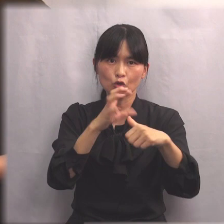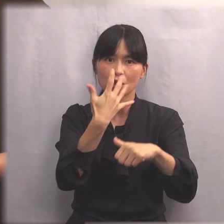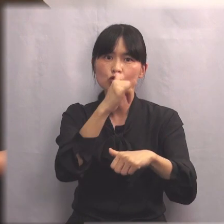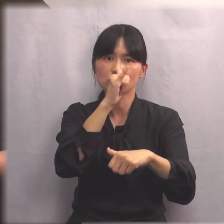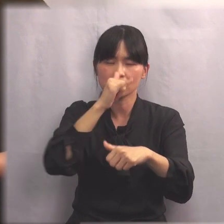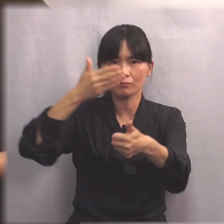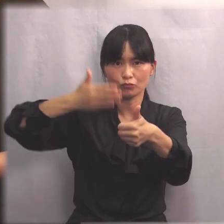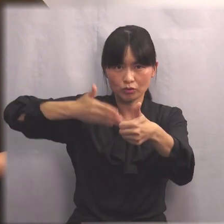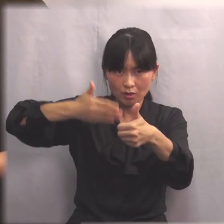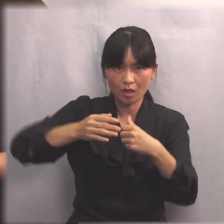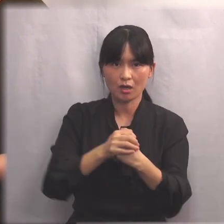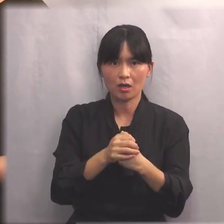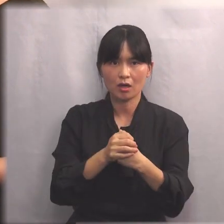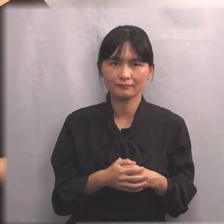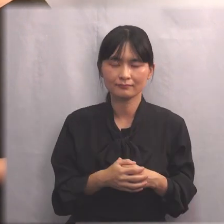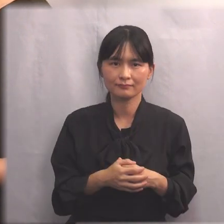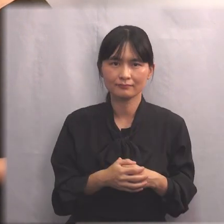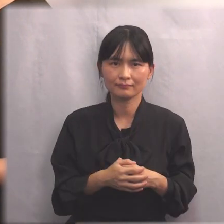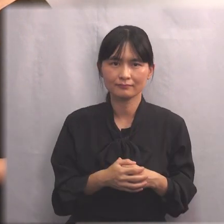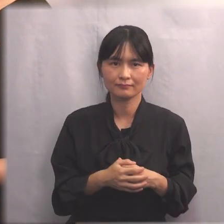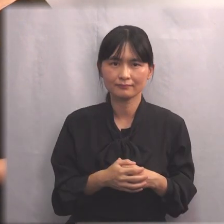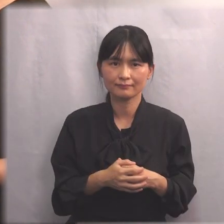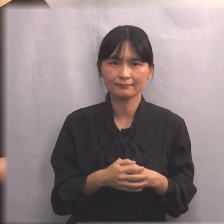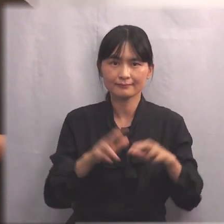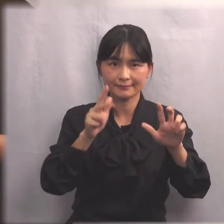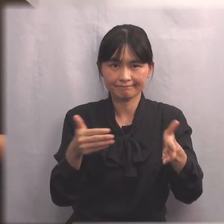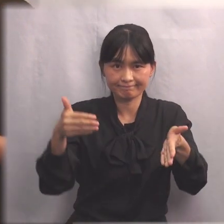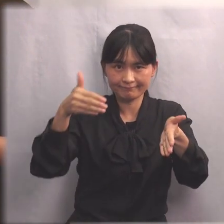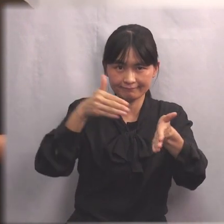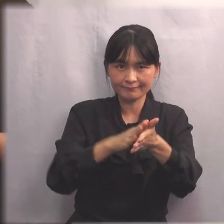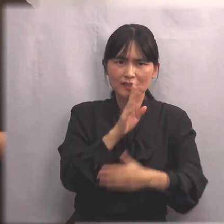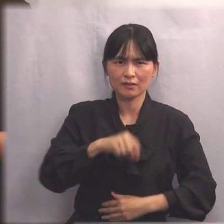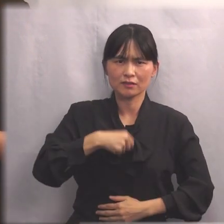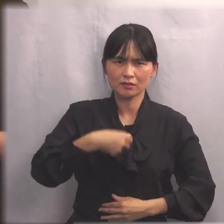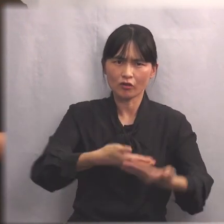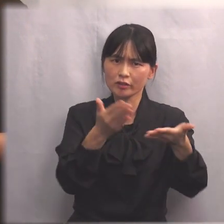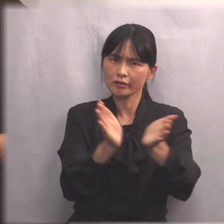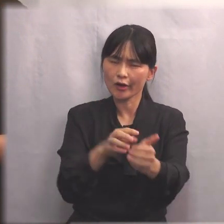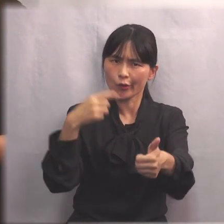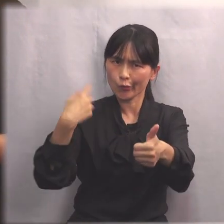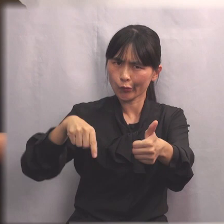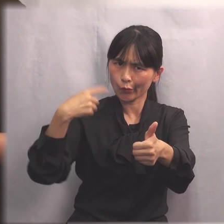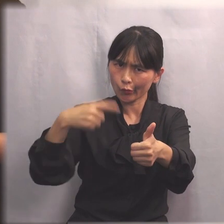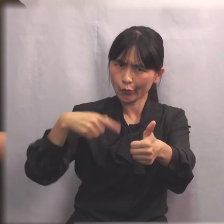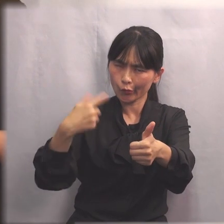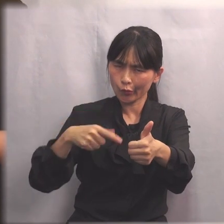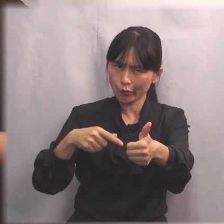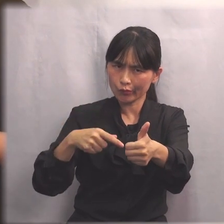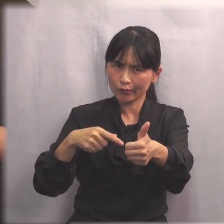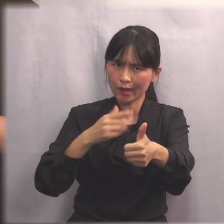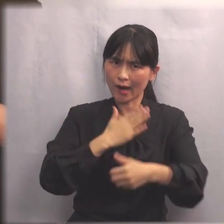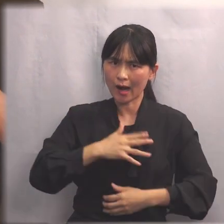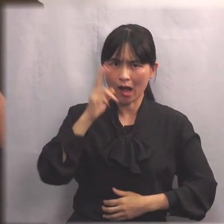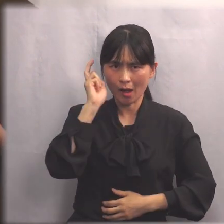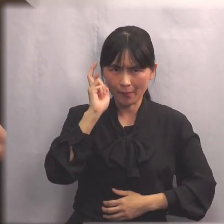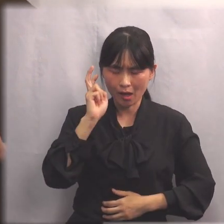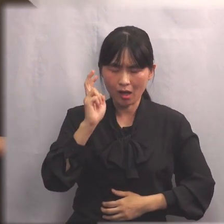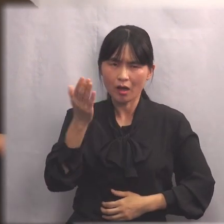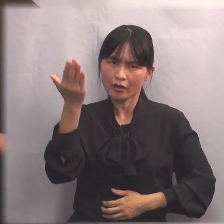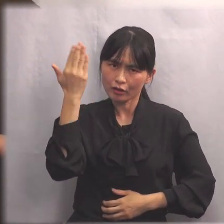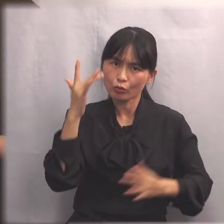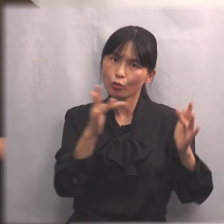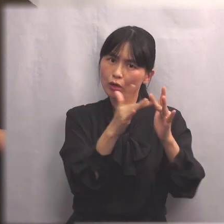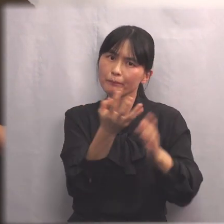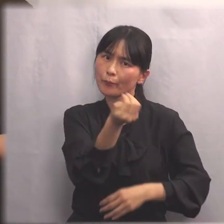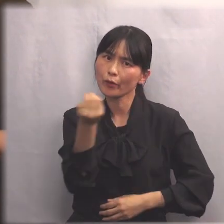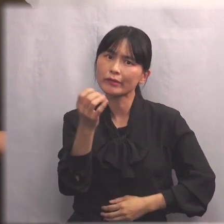10분 이용하는 방향으로 저희가 제안을 드렸습니다. 지금까지의 정의당 당원 교육도 얼마간 온라인으로